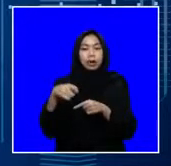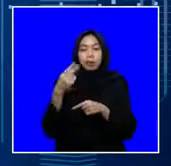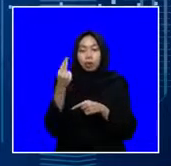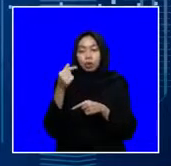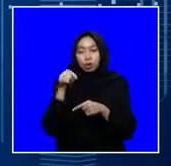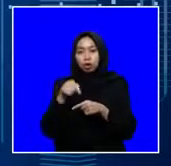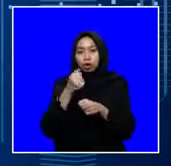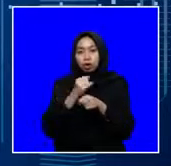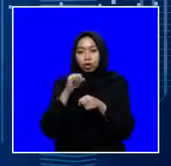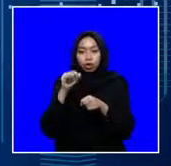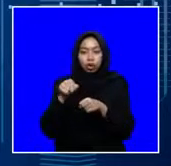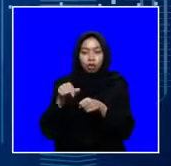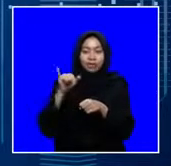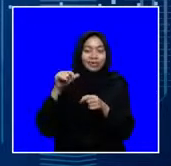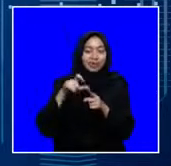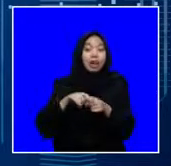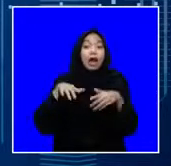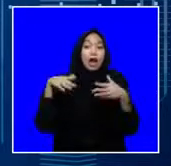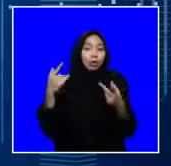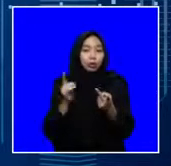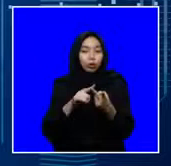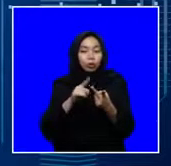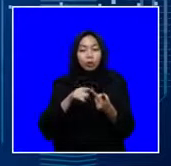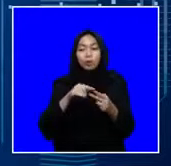lpdp.kemenq.go.id atau